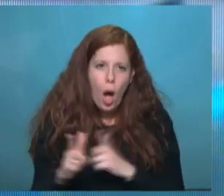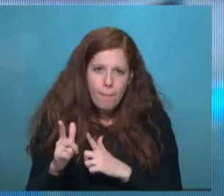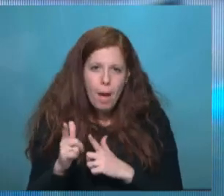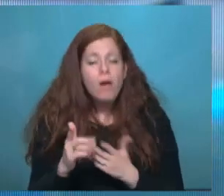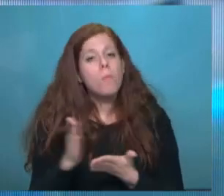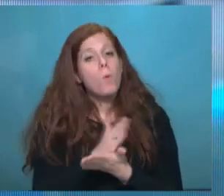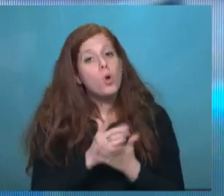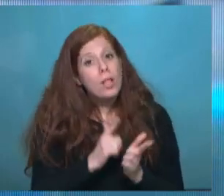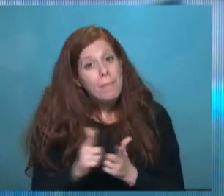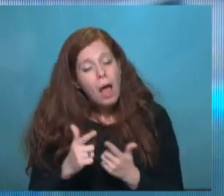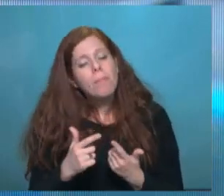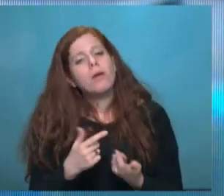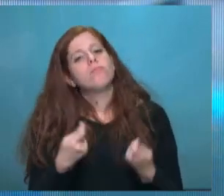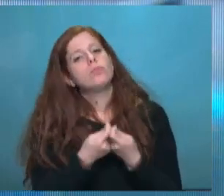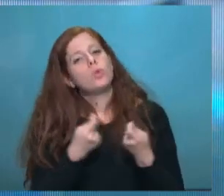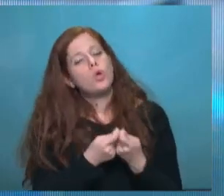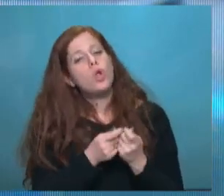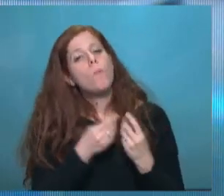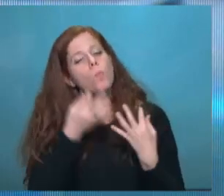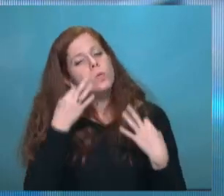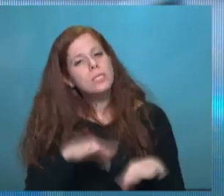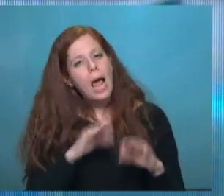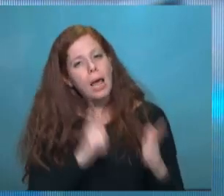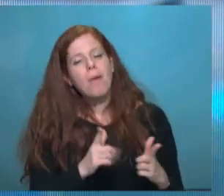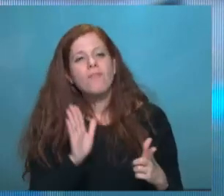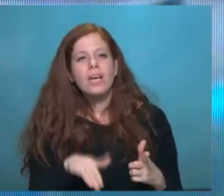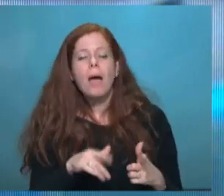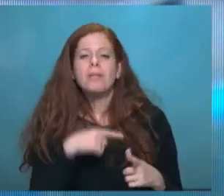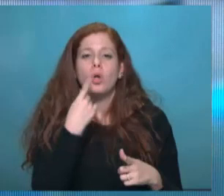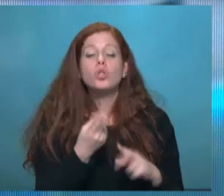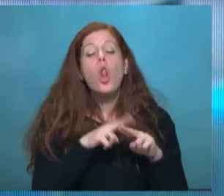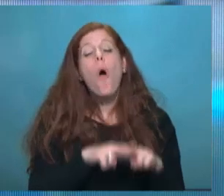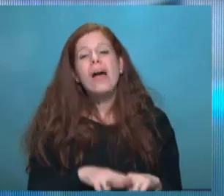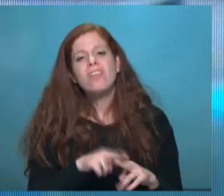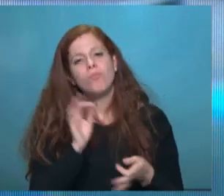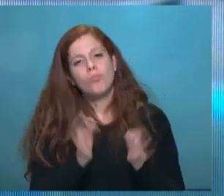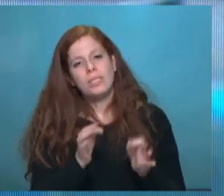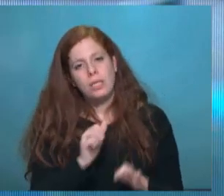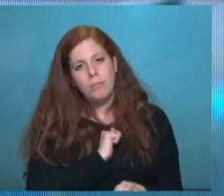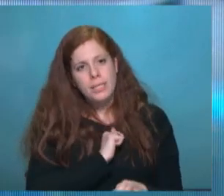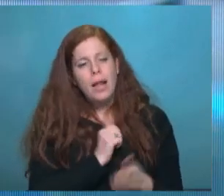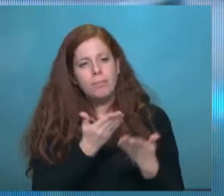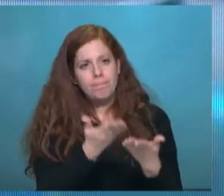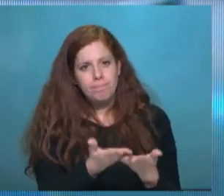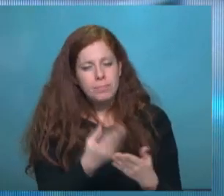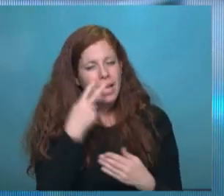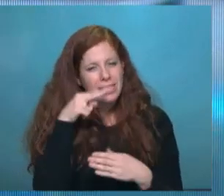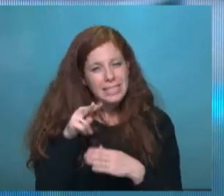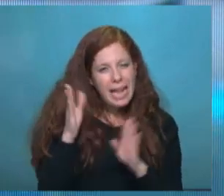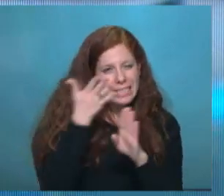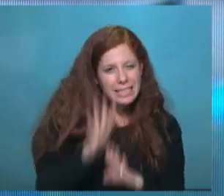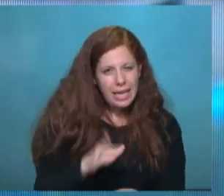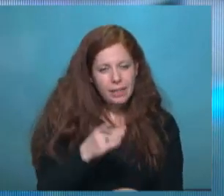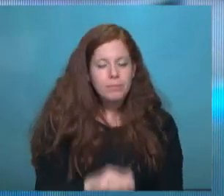למלחמה, סוגיות של מוסר לחימה וגם הטענות לעודף משפטיזציה בצהל. הנה הצצה לסרט בכתבה של קרמל